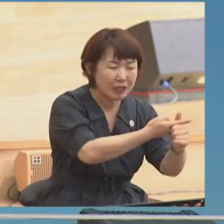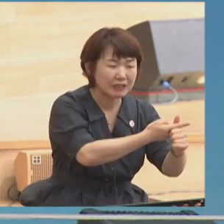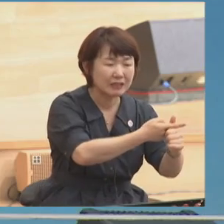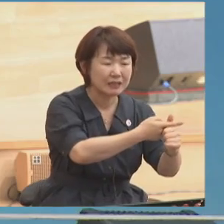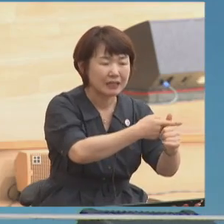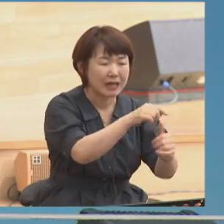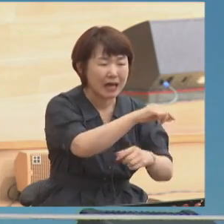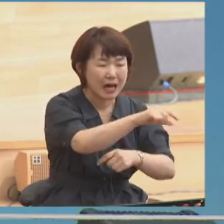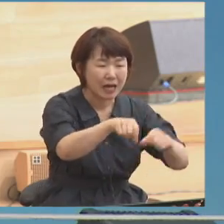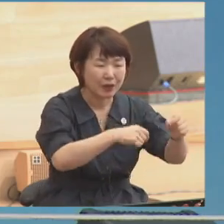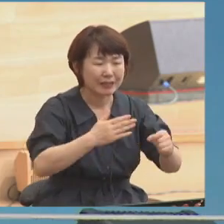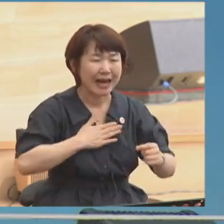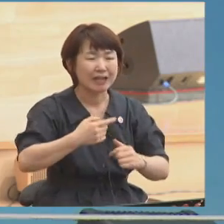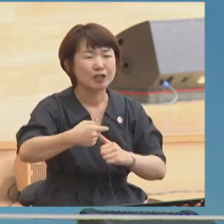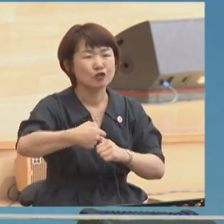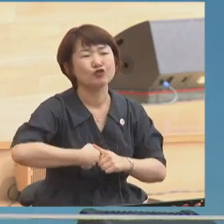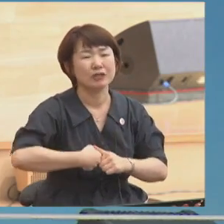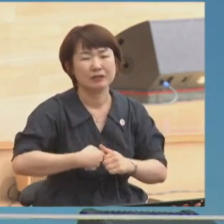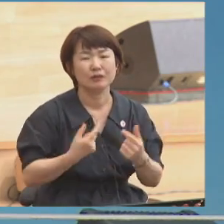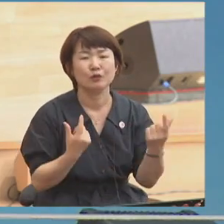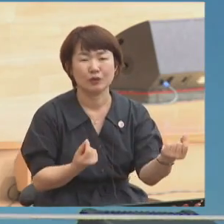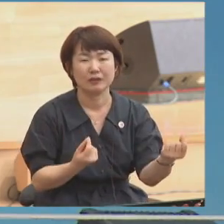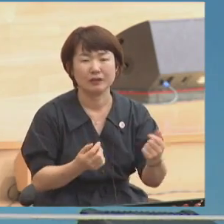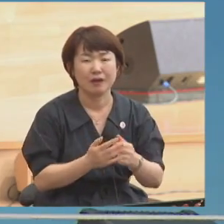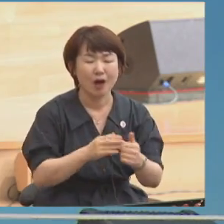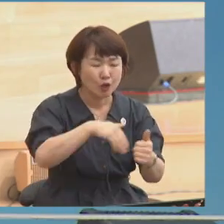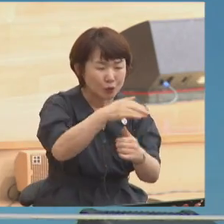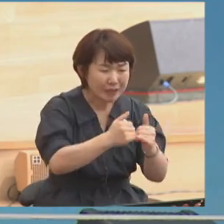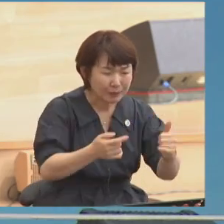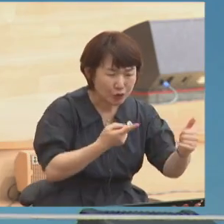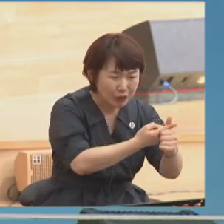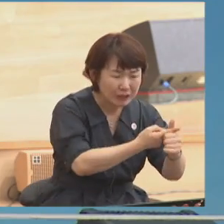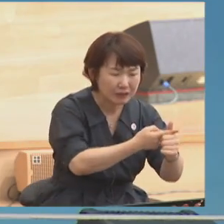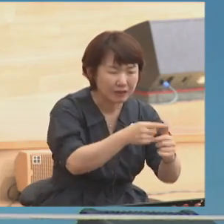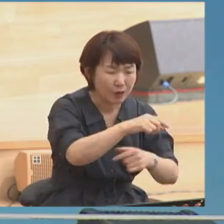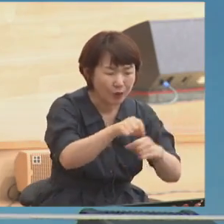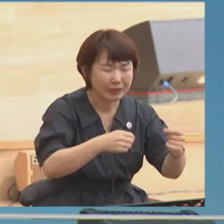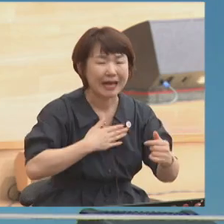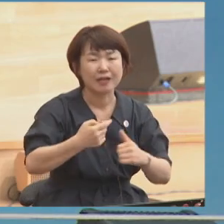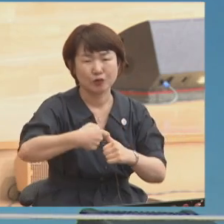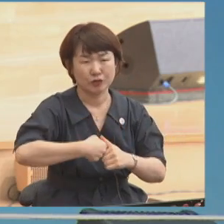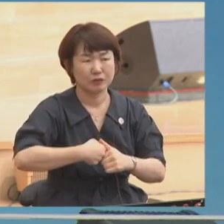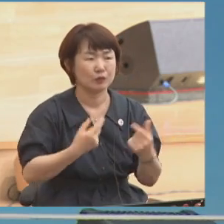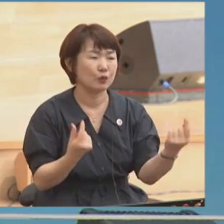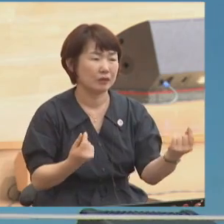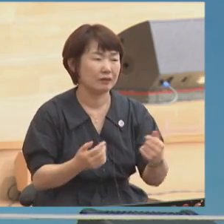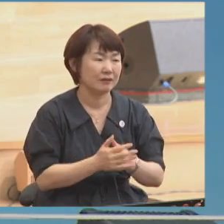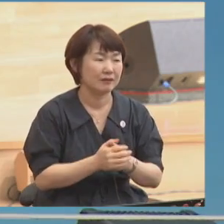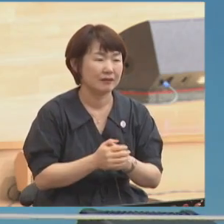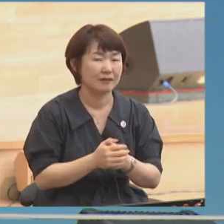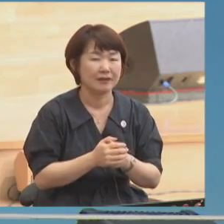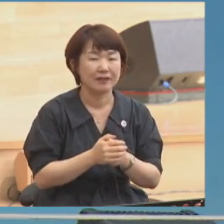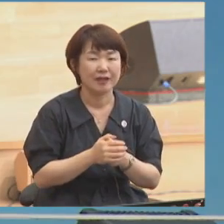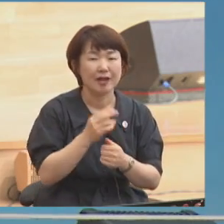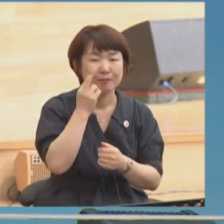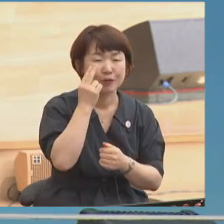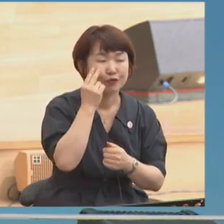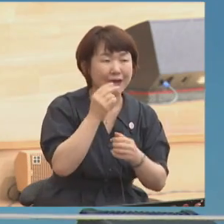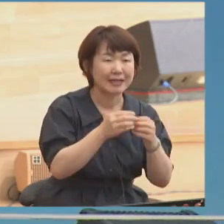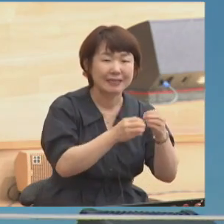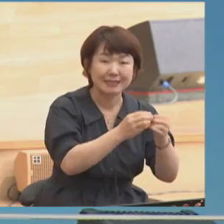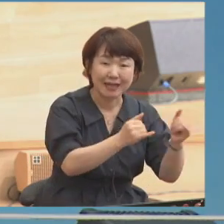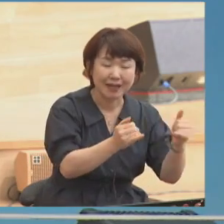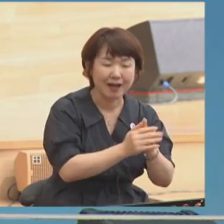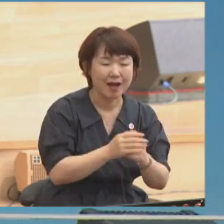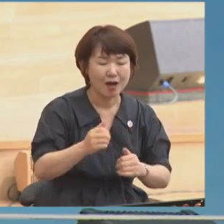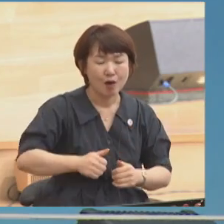죽이든, 신림동 사건처럼 주변 사람들을 죽이든 아니면 나를 죽이든. 미국의 작가 맥코트라는 사람은 그런 얘기를 했어요.